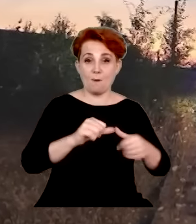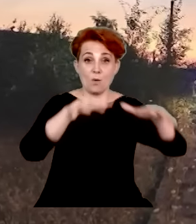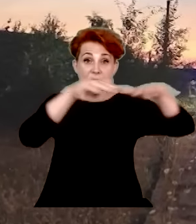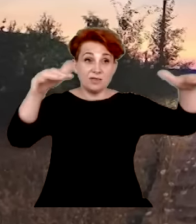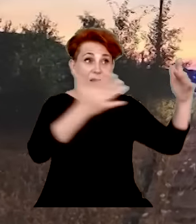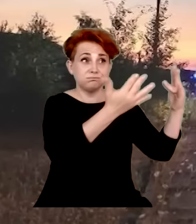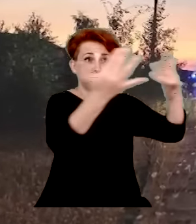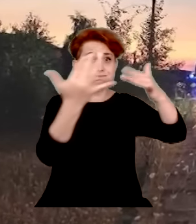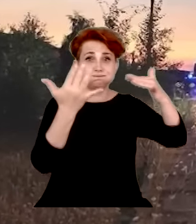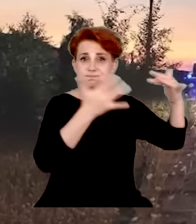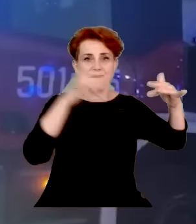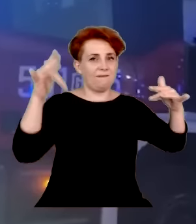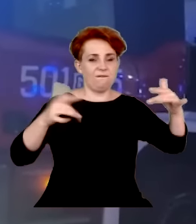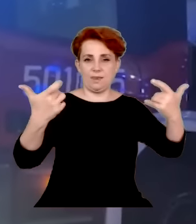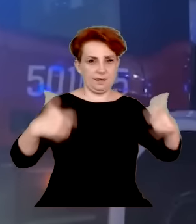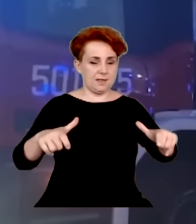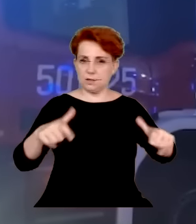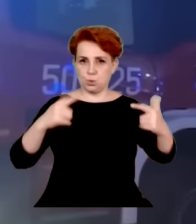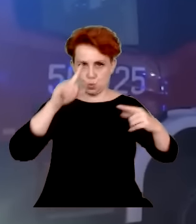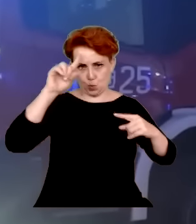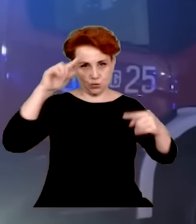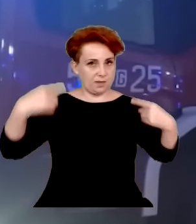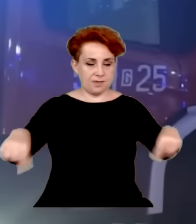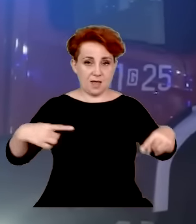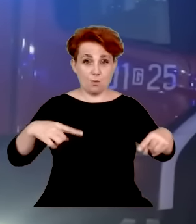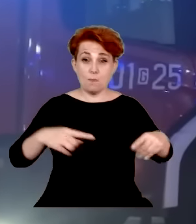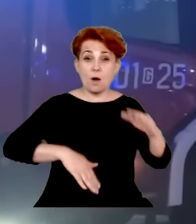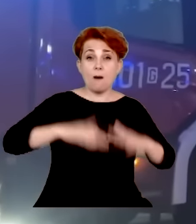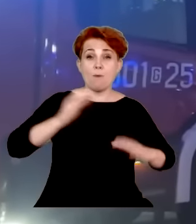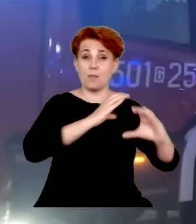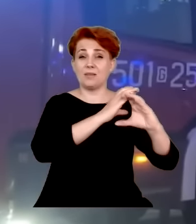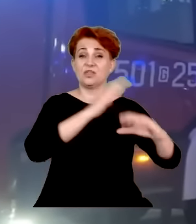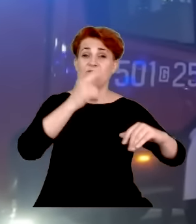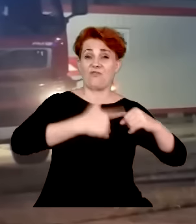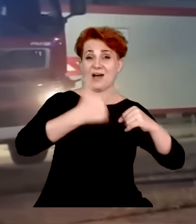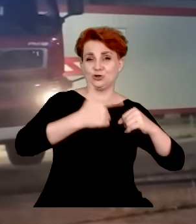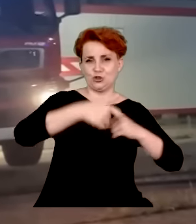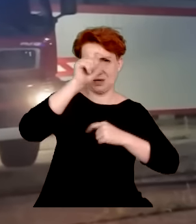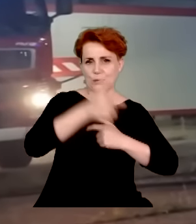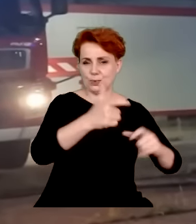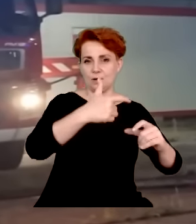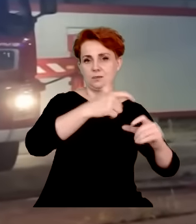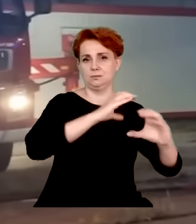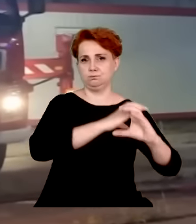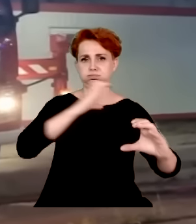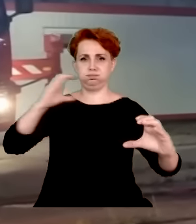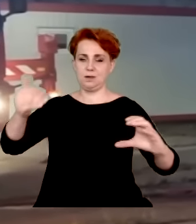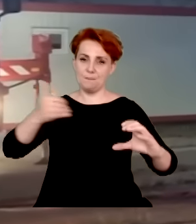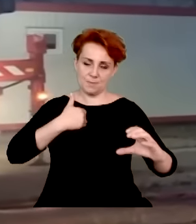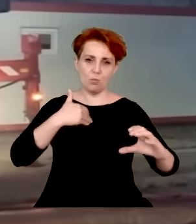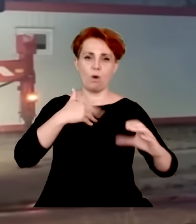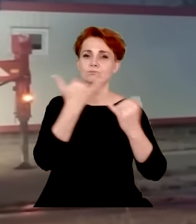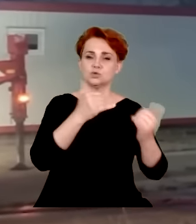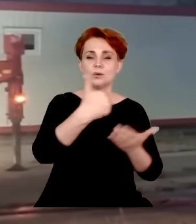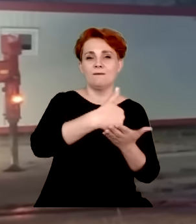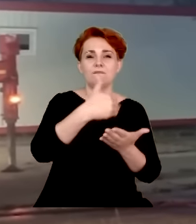nie znajdowały się żadne osoby. W akcji gaśniczej brało udział ponad 20 zastępów straży pożarnej, w tym jednostki m.in. z powiatów kartuskiego i